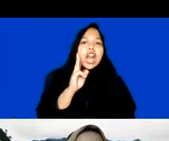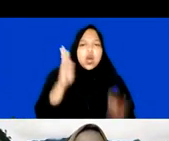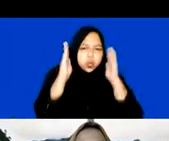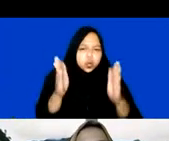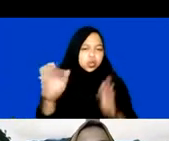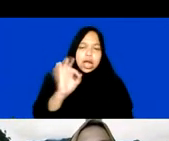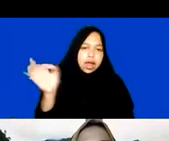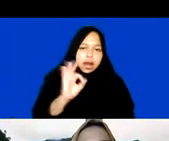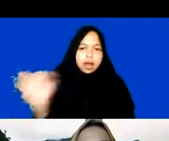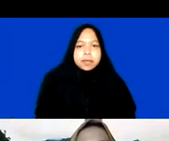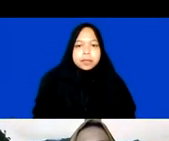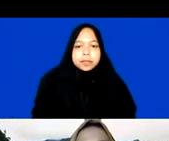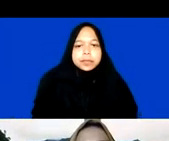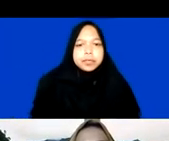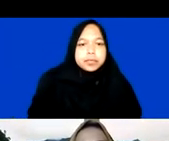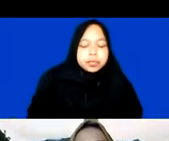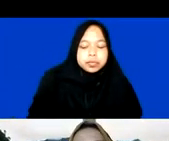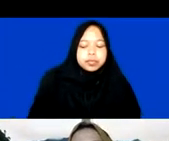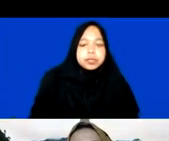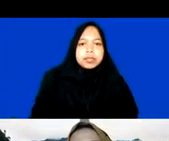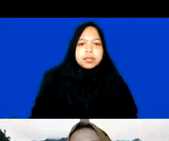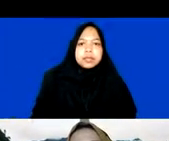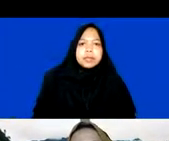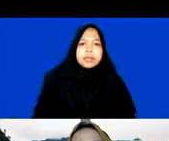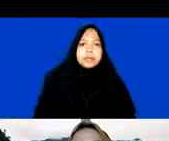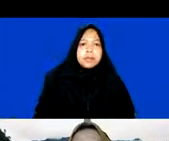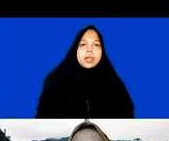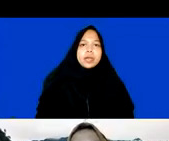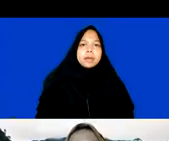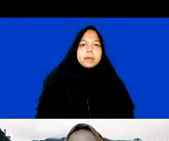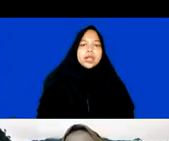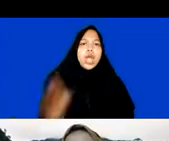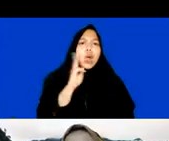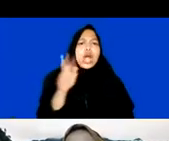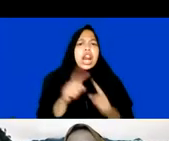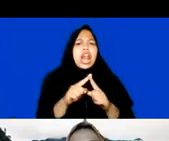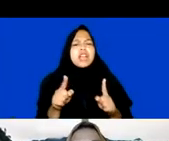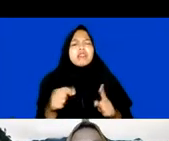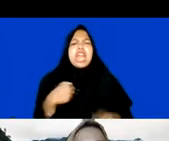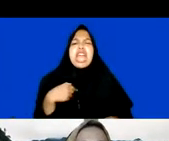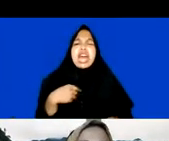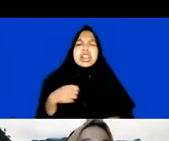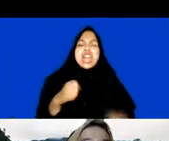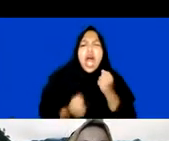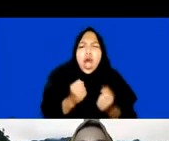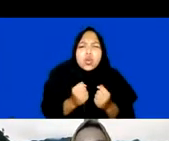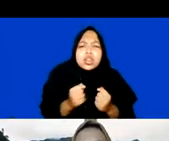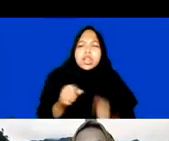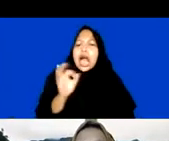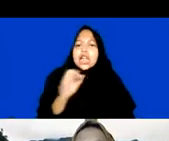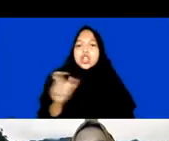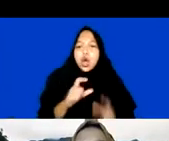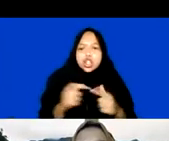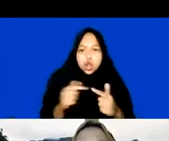lebih ini masuk lah. Kalau pewarna lain takutnya enggak cocok dengan medianya gitu kan.